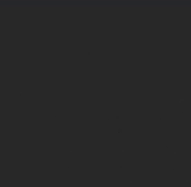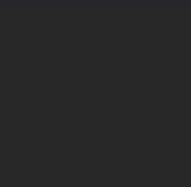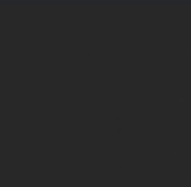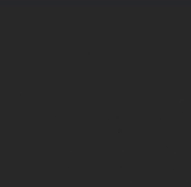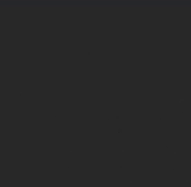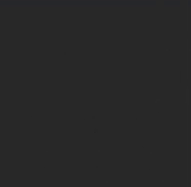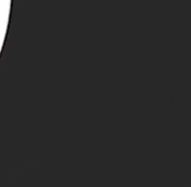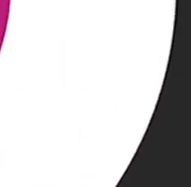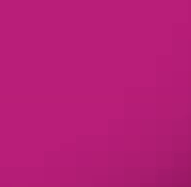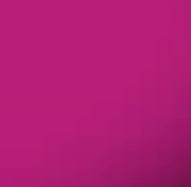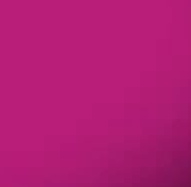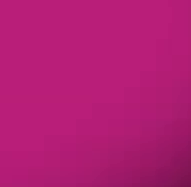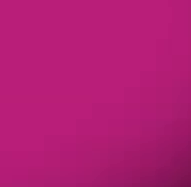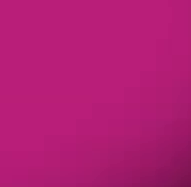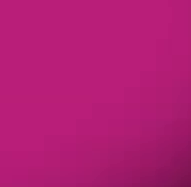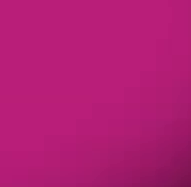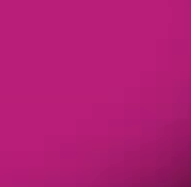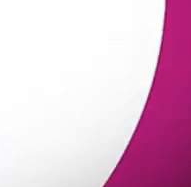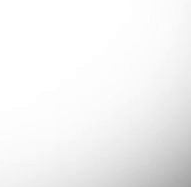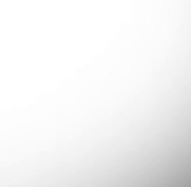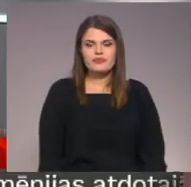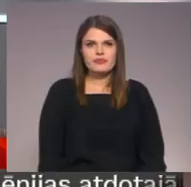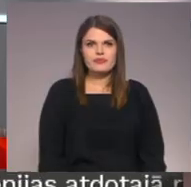Re, viss ēters ir te!